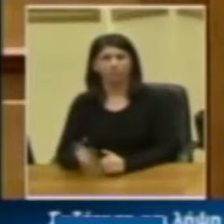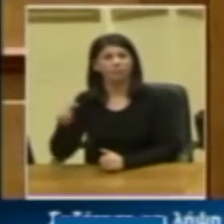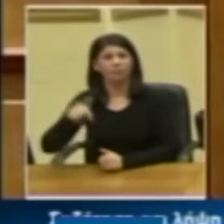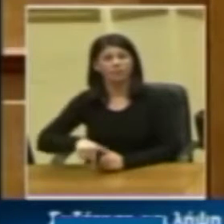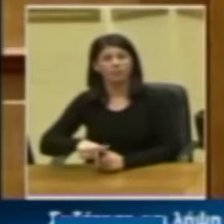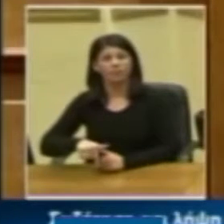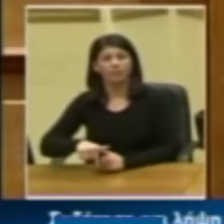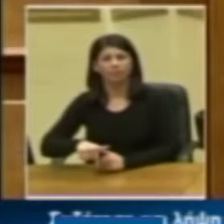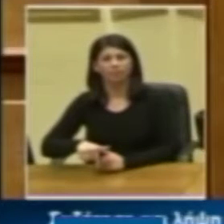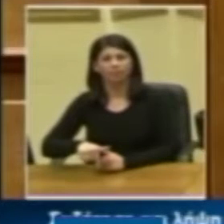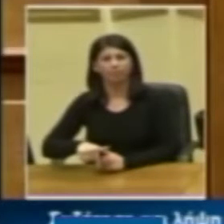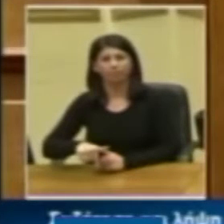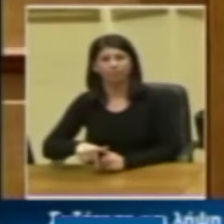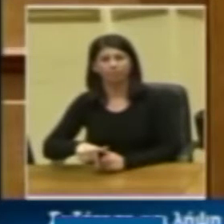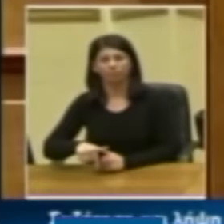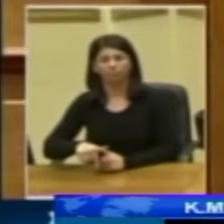κλείνει δυστυχώς